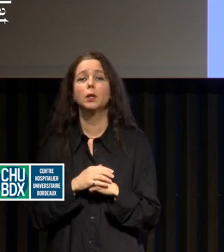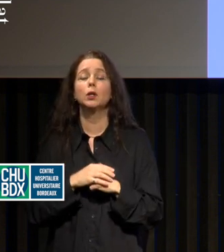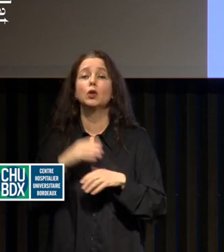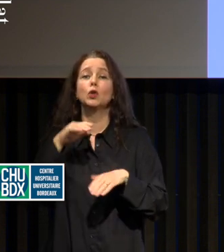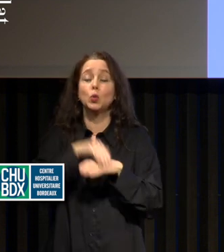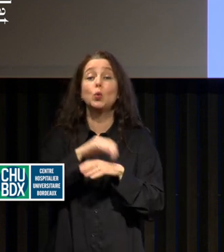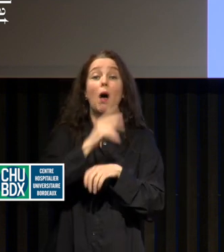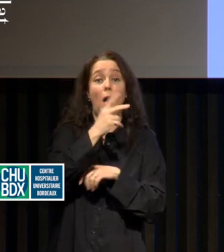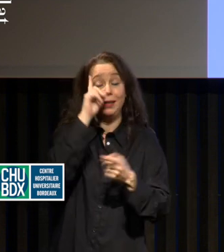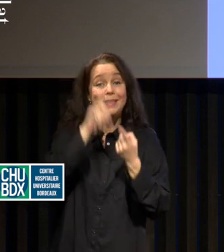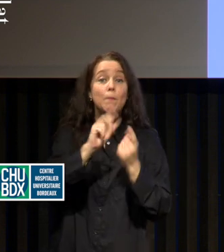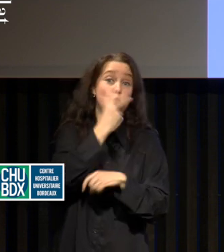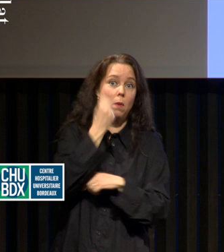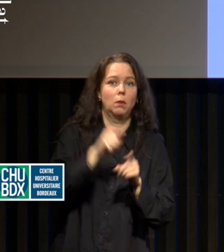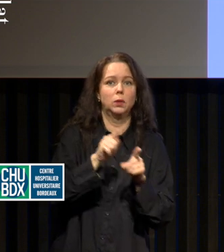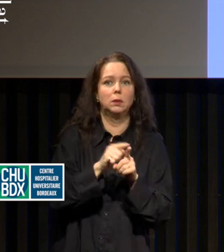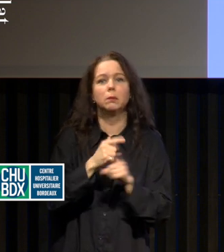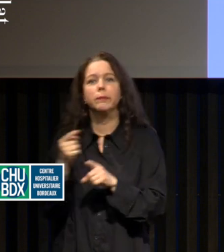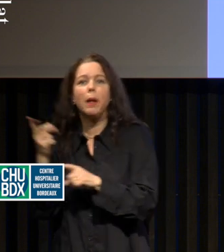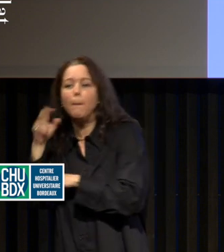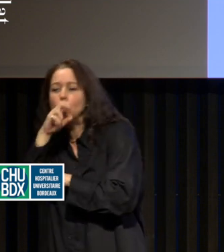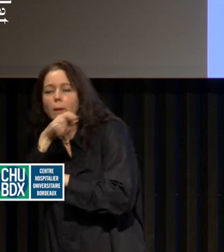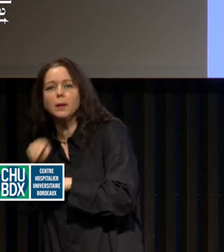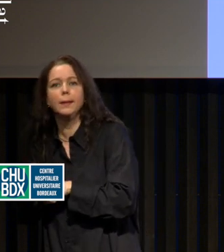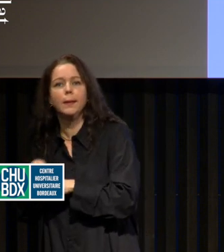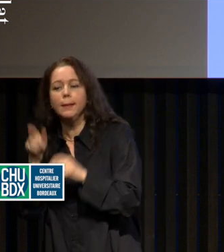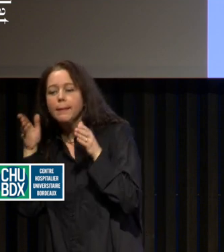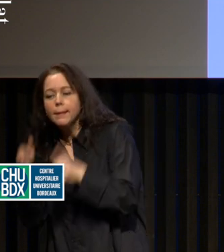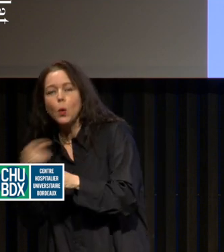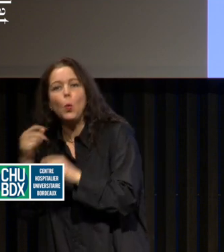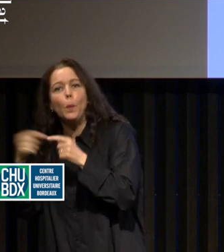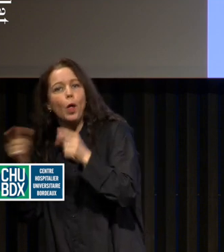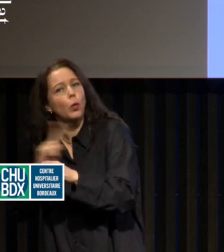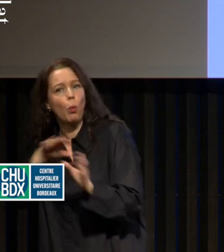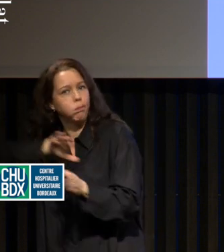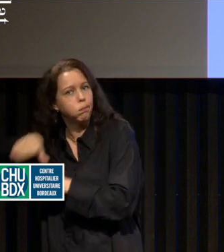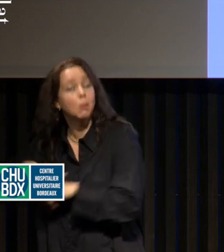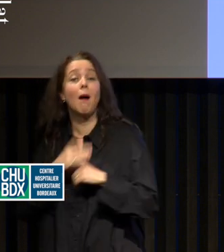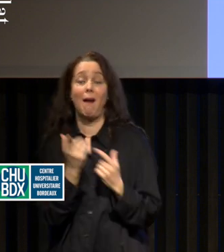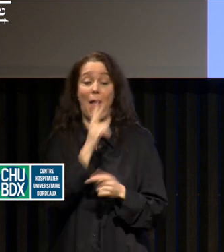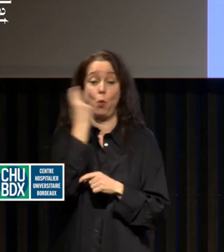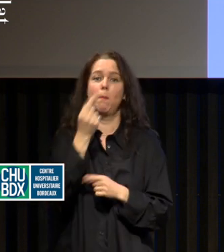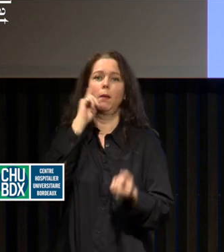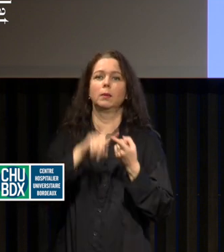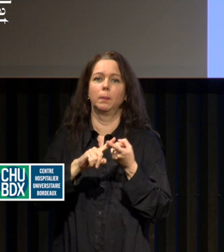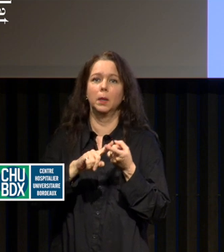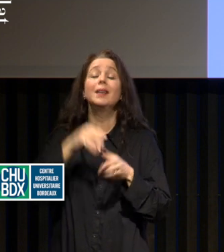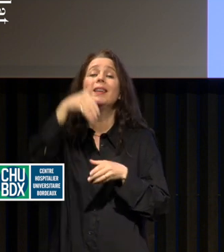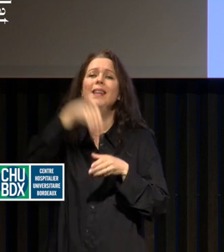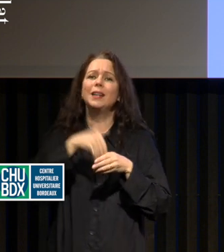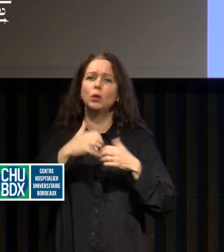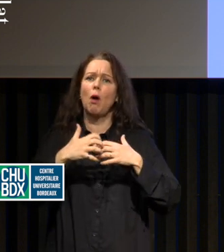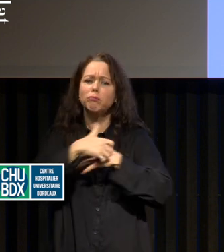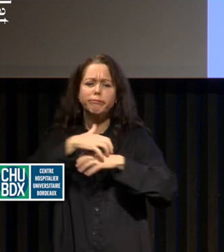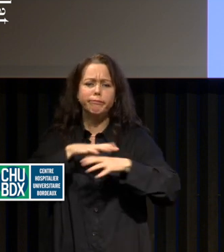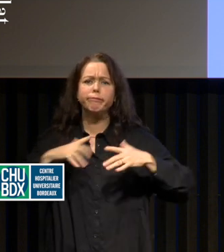On ne va pas parler du microbiote de la souris ou d'une plante. Et dans ces microbiotes humains, il y a tout un tas